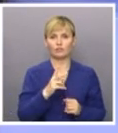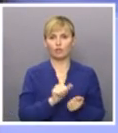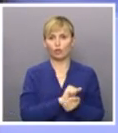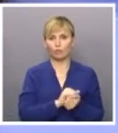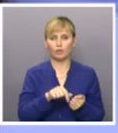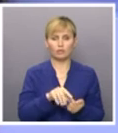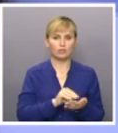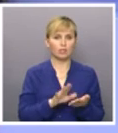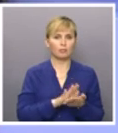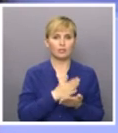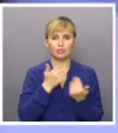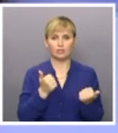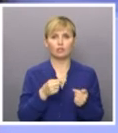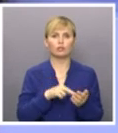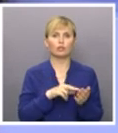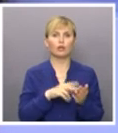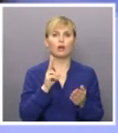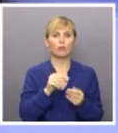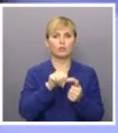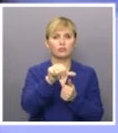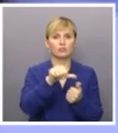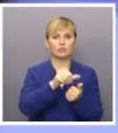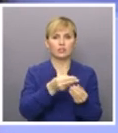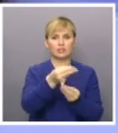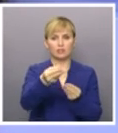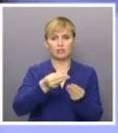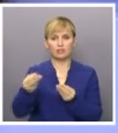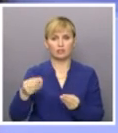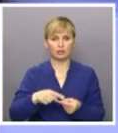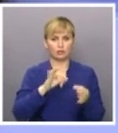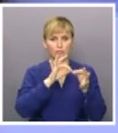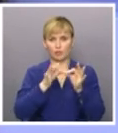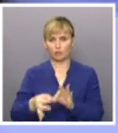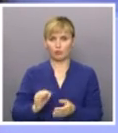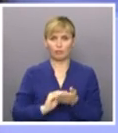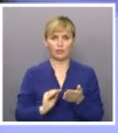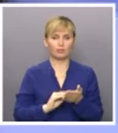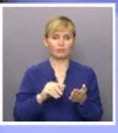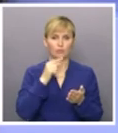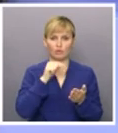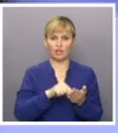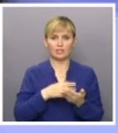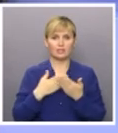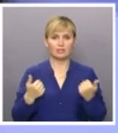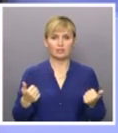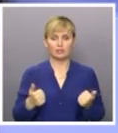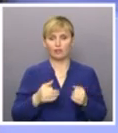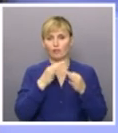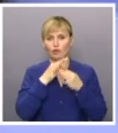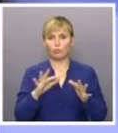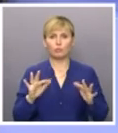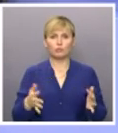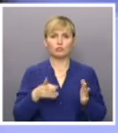говорится, кто такие эти ценные виды рыб. Там это форель, осетры, карповые или какие-то другие виды рыб. В любом случае,